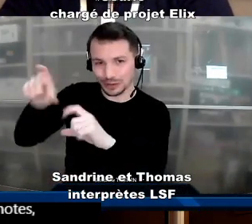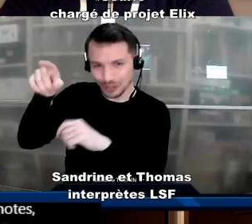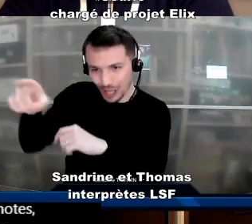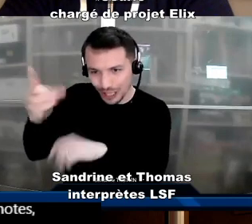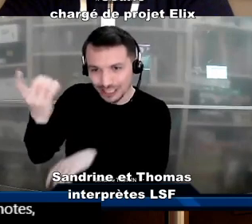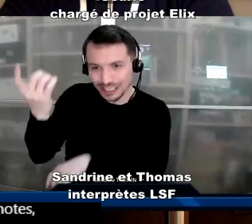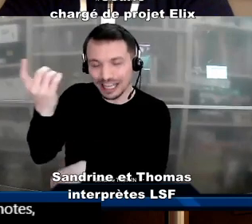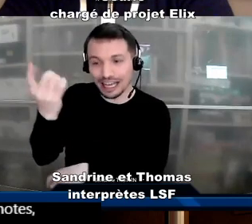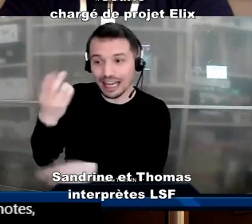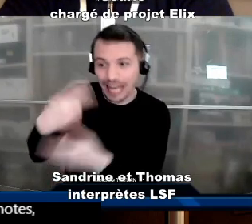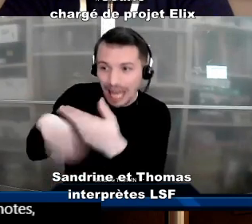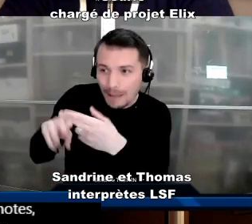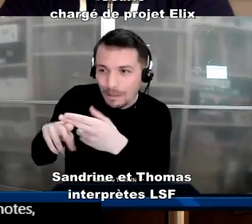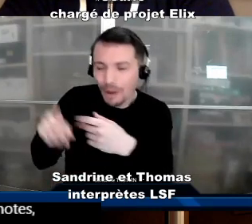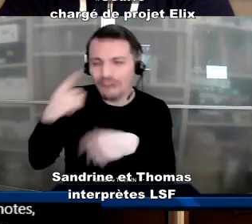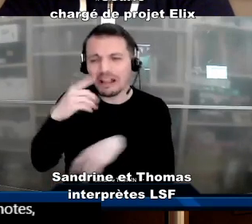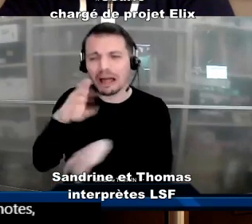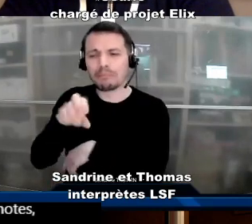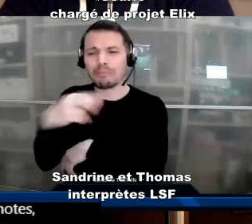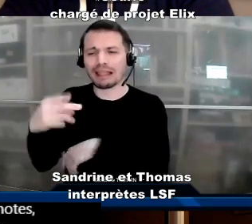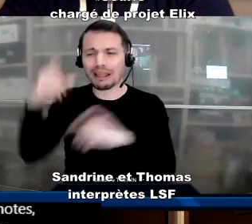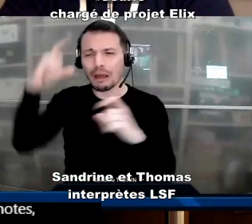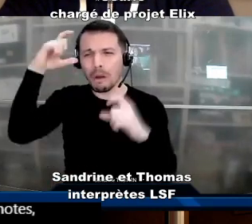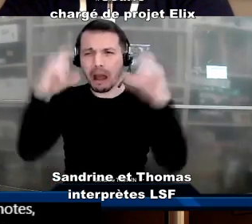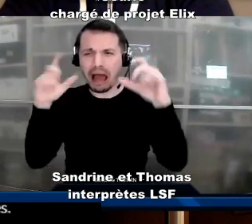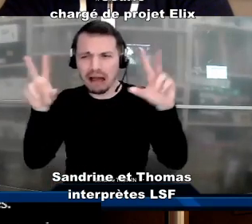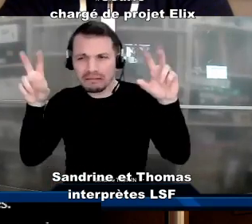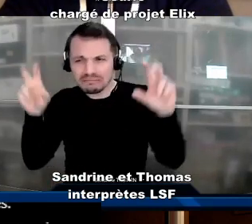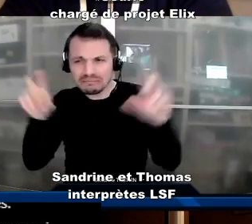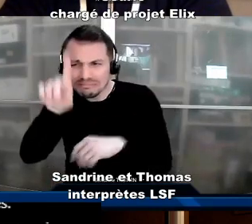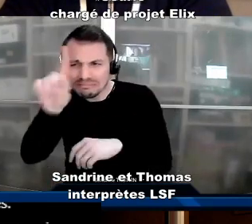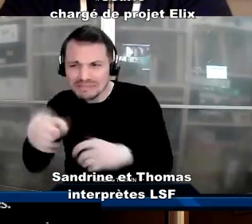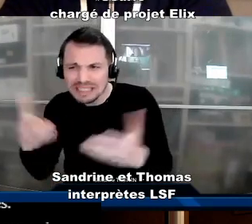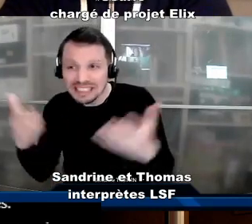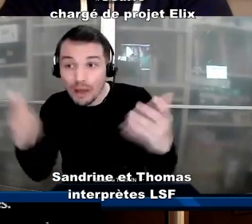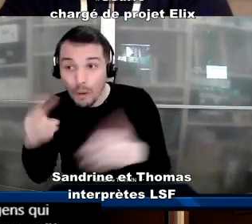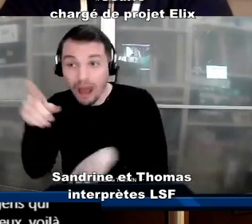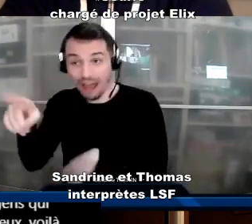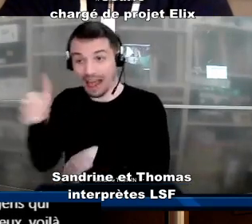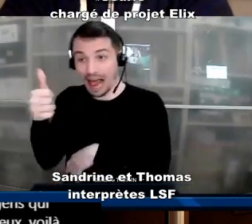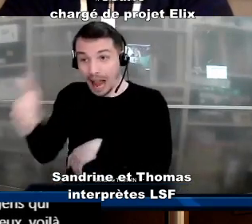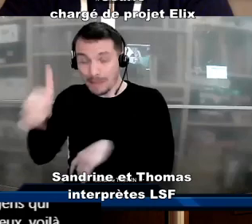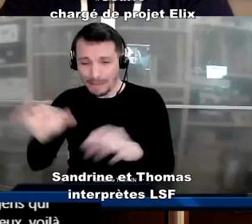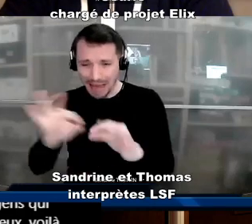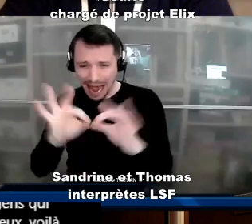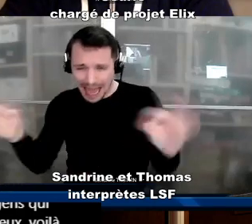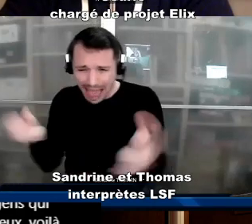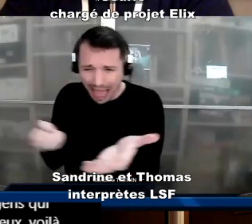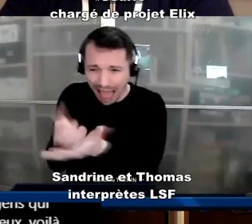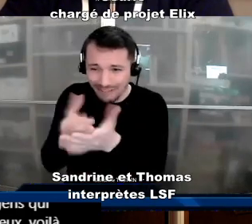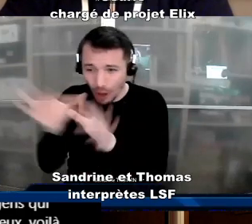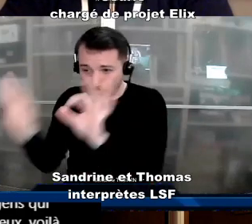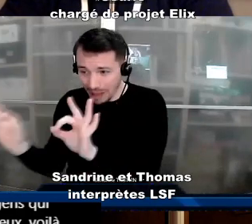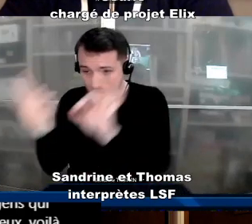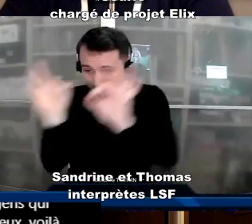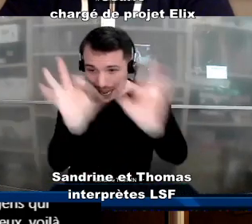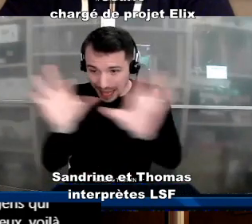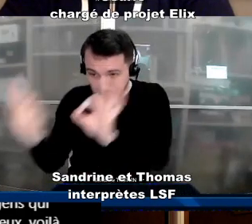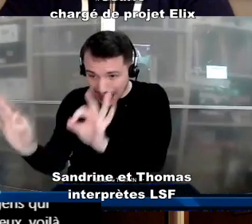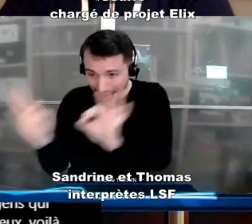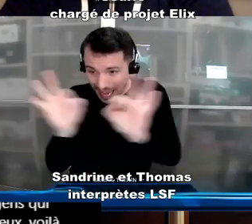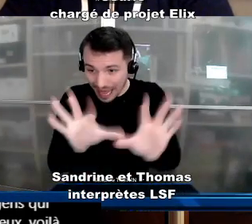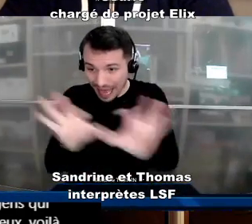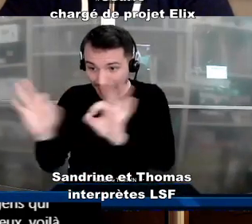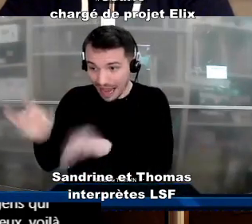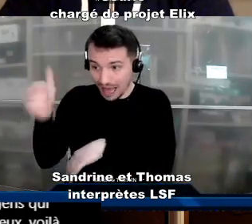demandait ce que c'était que Ben le Koala. Et Valentine a envoyé tous les liens, toutes les infos, à tel point qu'il y a le robot qui gère mon chat, qui limite les spams.